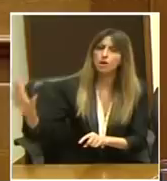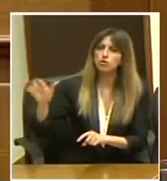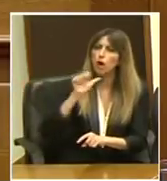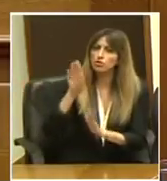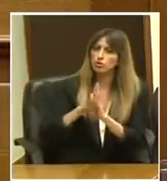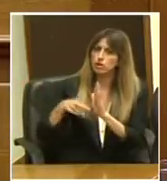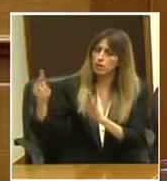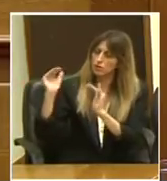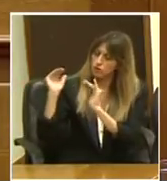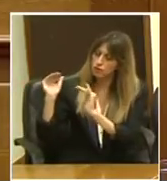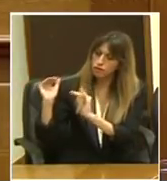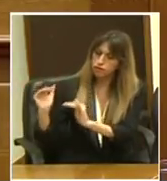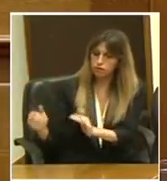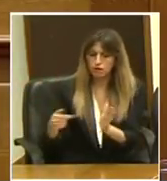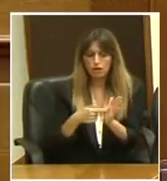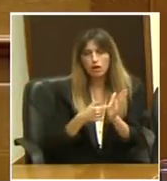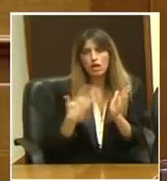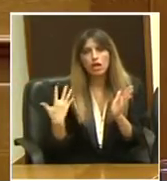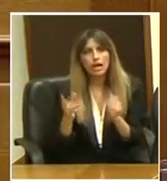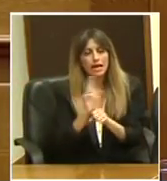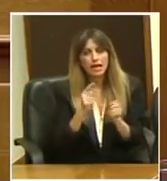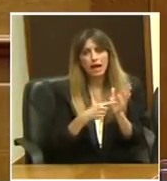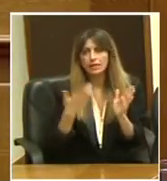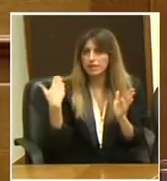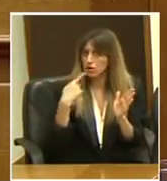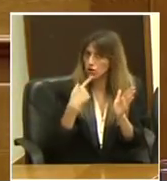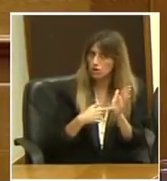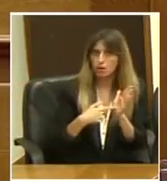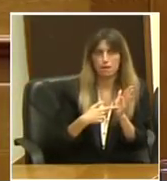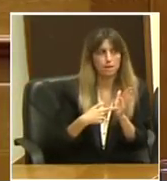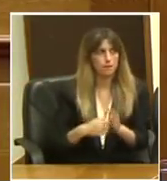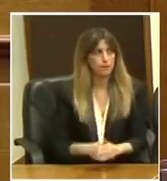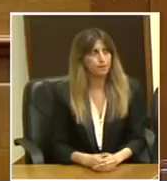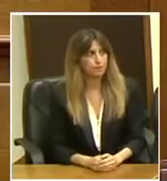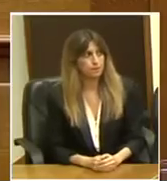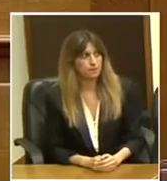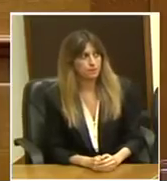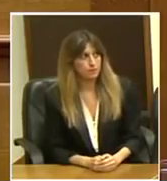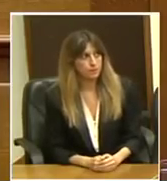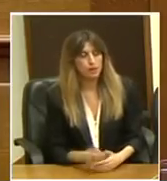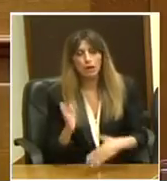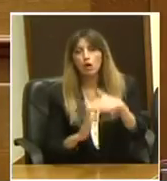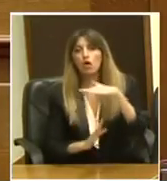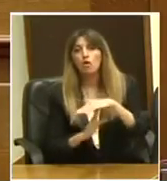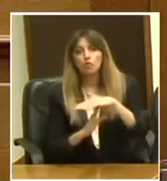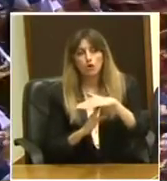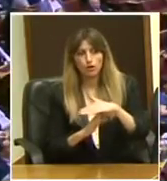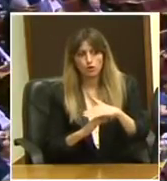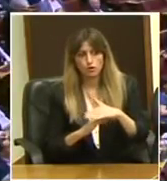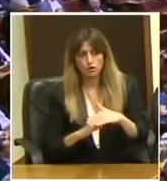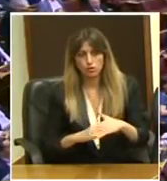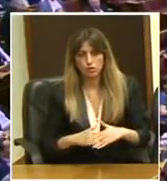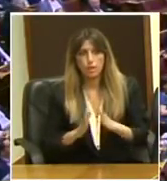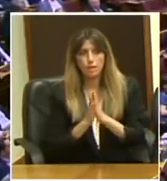είναι όλα, θα δοθούν. Παρακαλώ, κύριε Κυριαζίδη, σας παρακαλώ πολύ. Θα τα δώσω όλα μαζί. Μην παρεμβαίνετε σε θέματα που